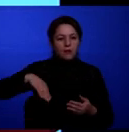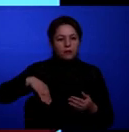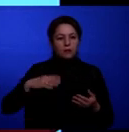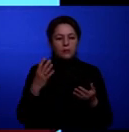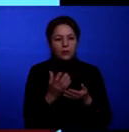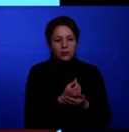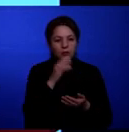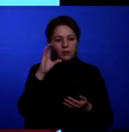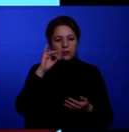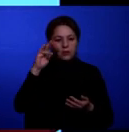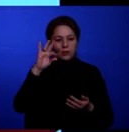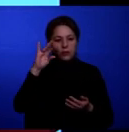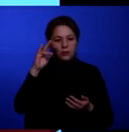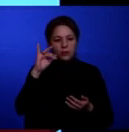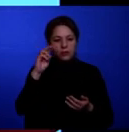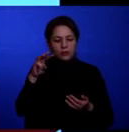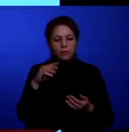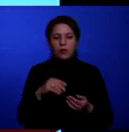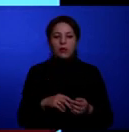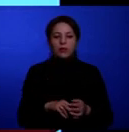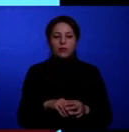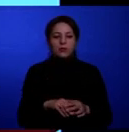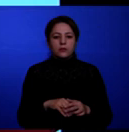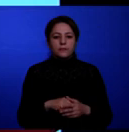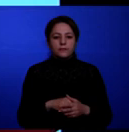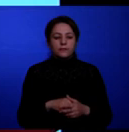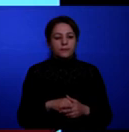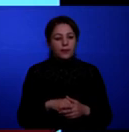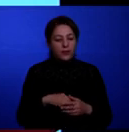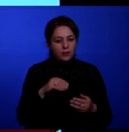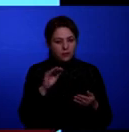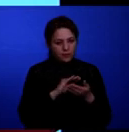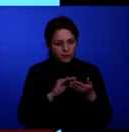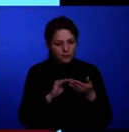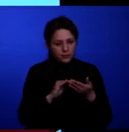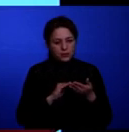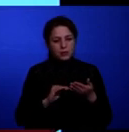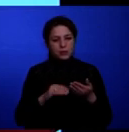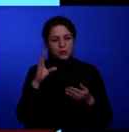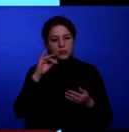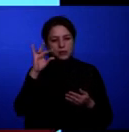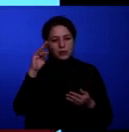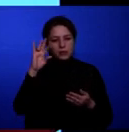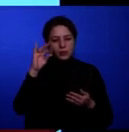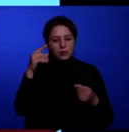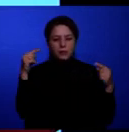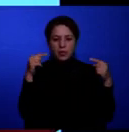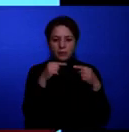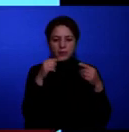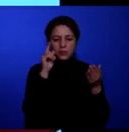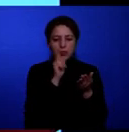синоним или подобрать синоним применить синоним и обязательно сделать